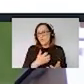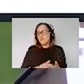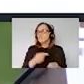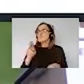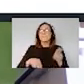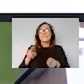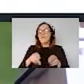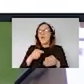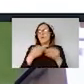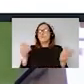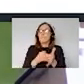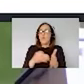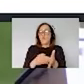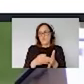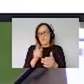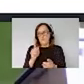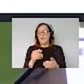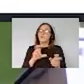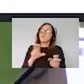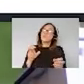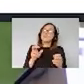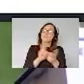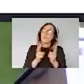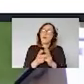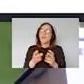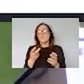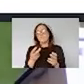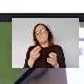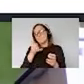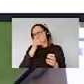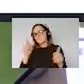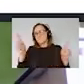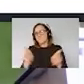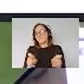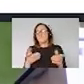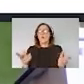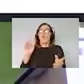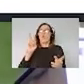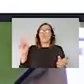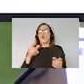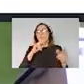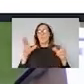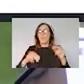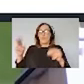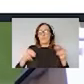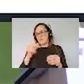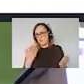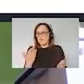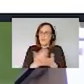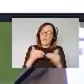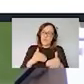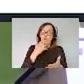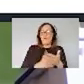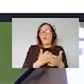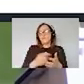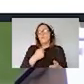od nas, czy mamy taką potrzebę i czy czasami spotkanie po prostu się nie może rozpocząć, bo ktoś gdzieś zakłóca. Tak jak mówię, to tutaj można sobie